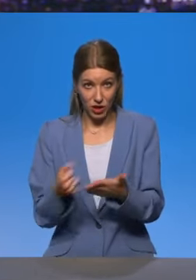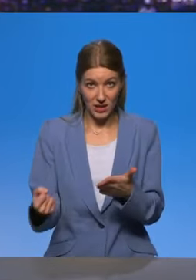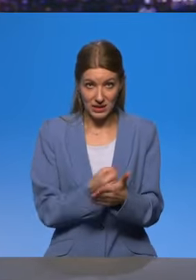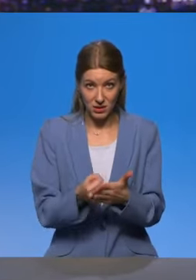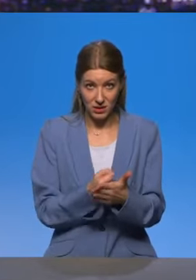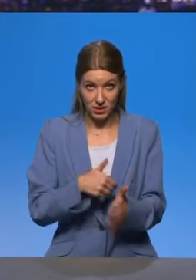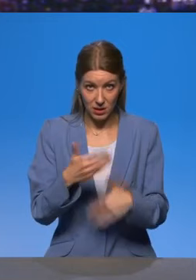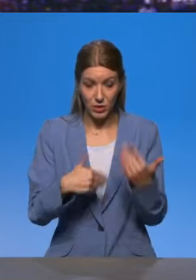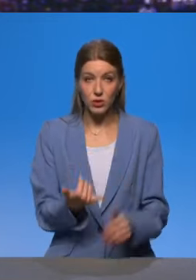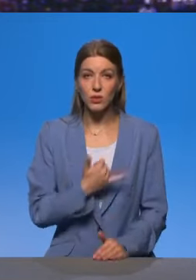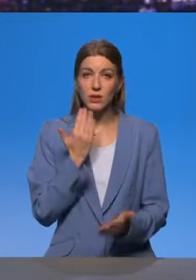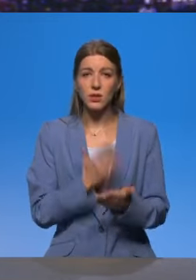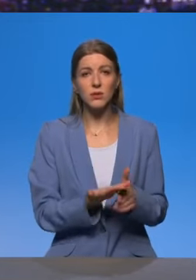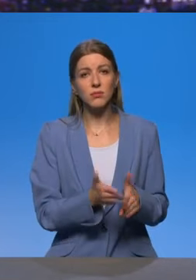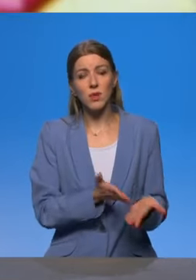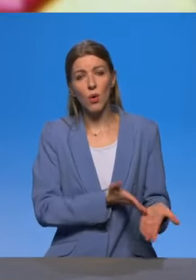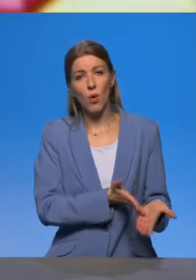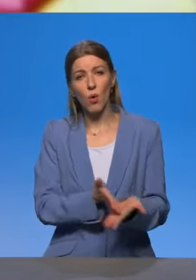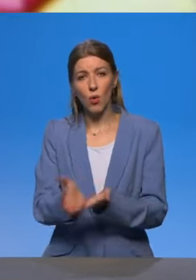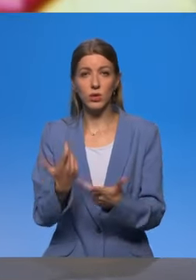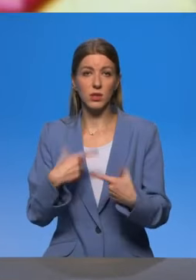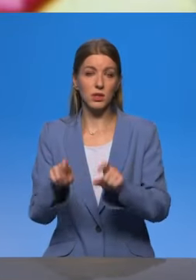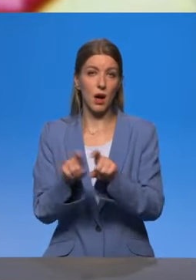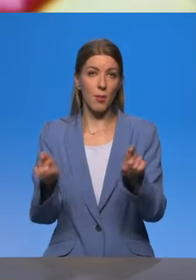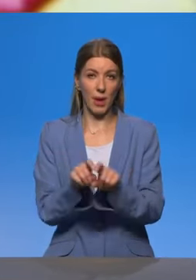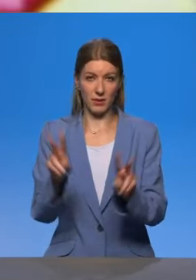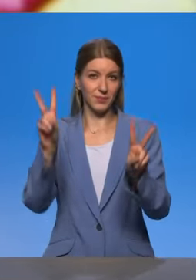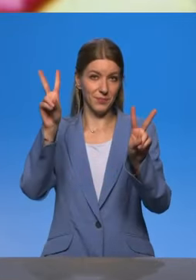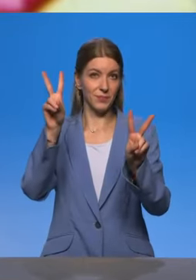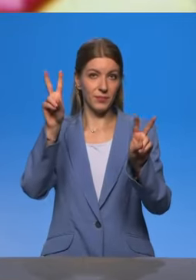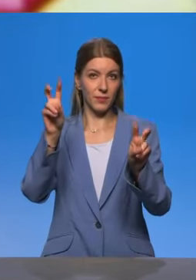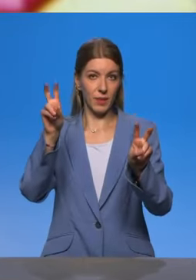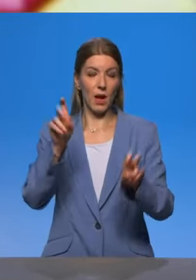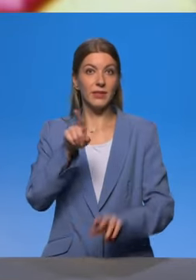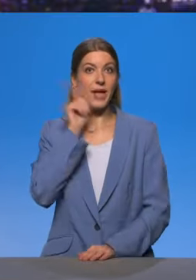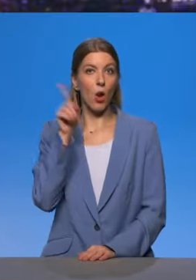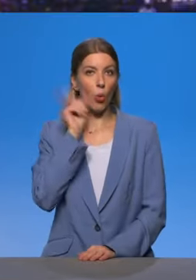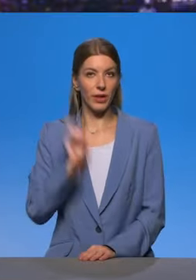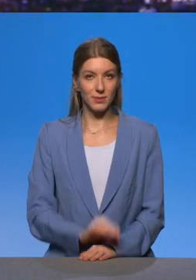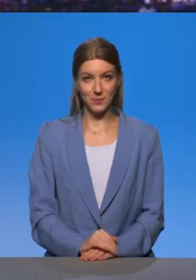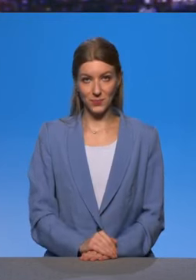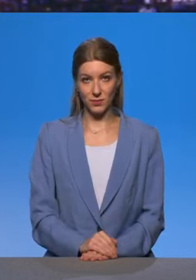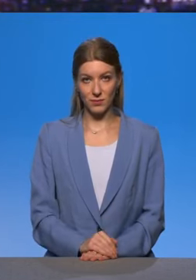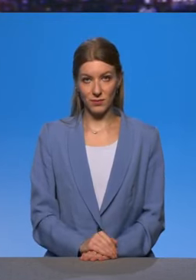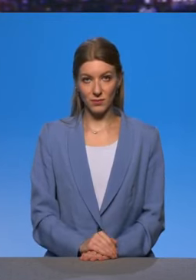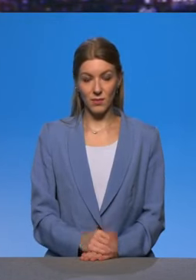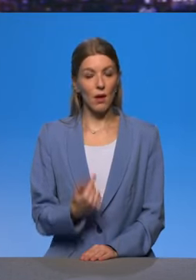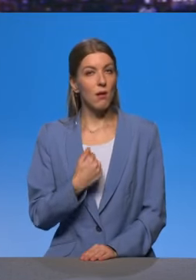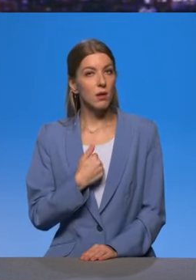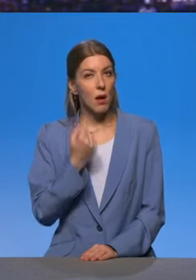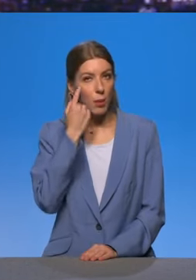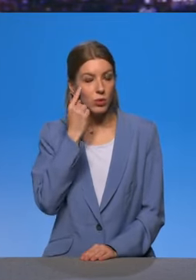целые отрасли, где компании вот очень, так называемые, зеленые, мы называем. Я просто подумала, что, знаете, недовольство